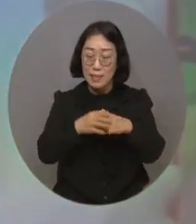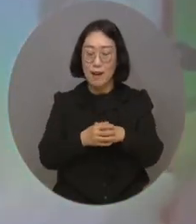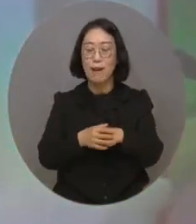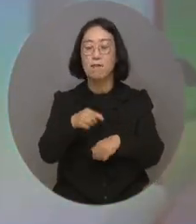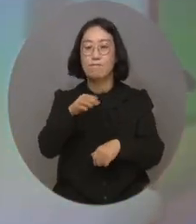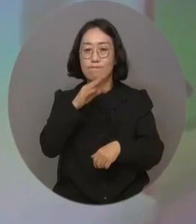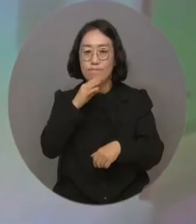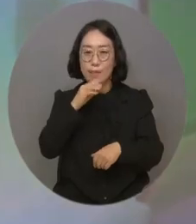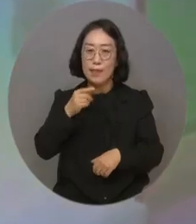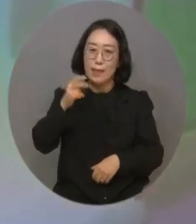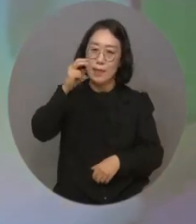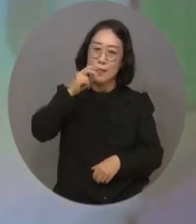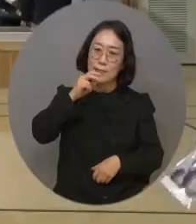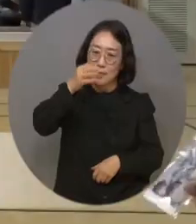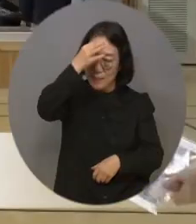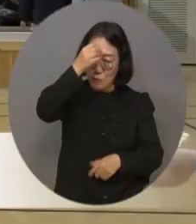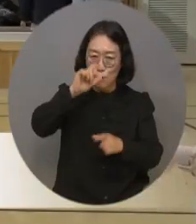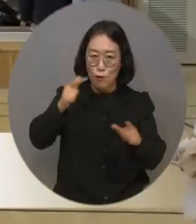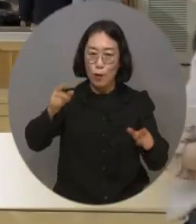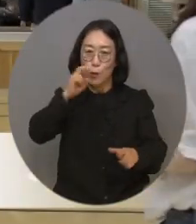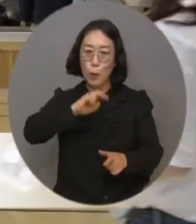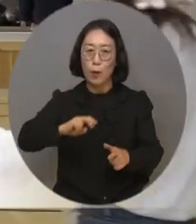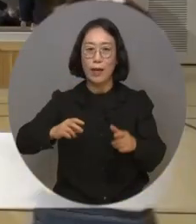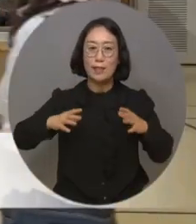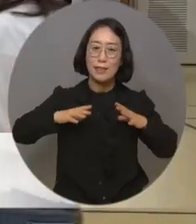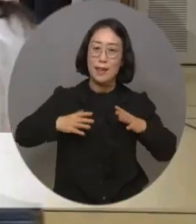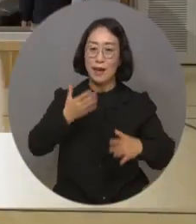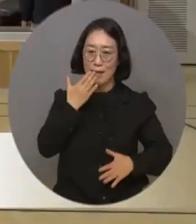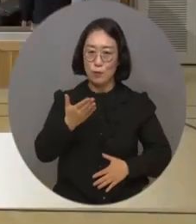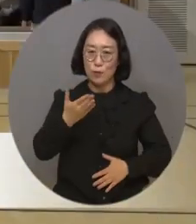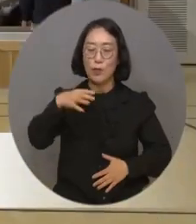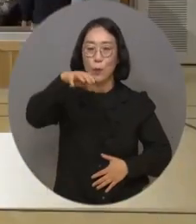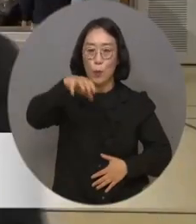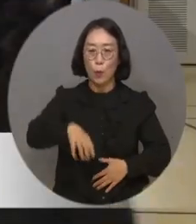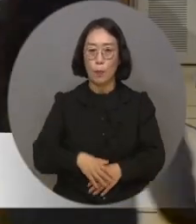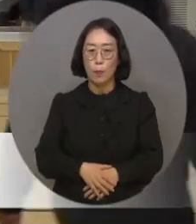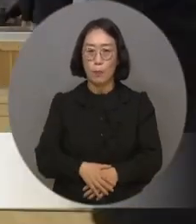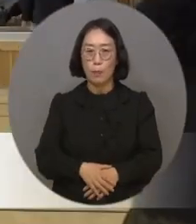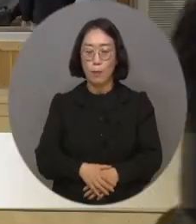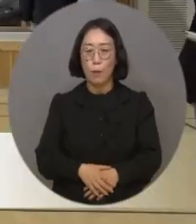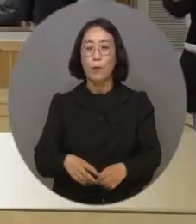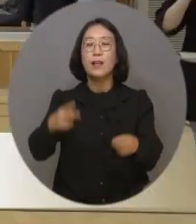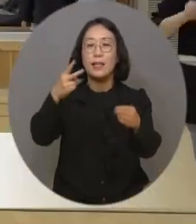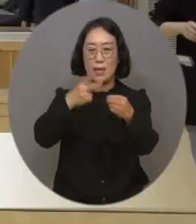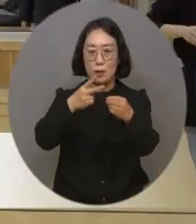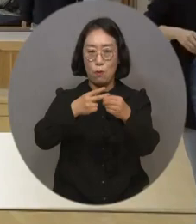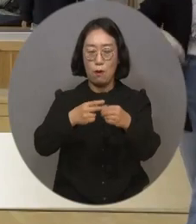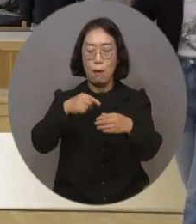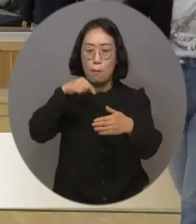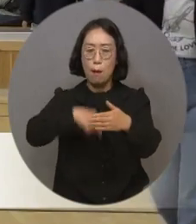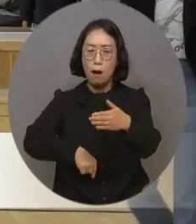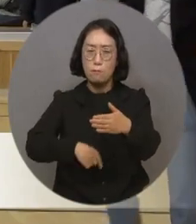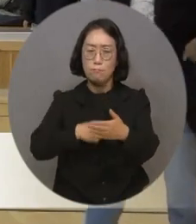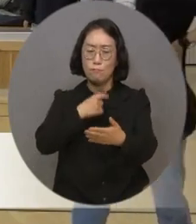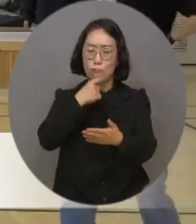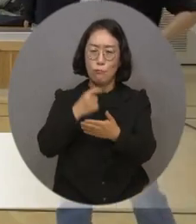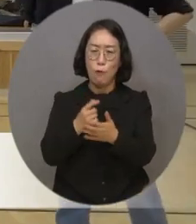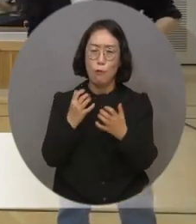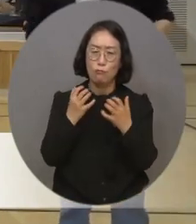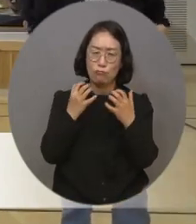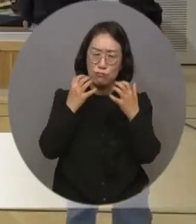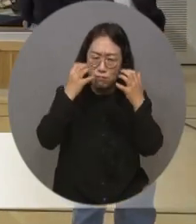있는 기회를 늘려가고 있습니다. 이회를 개최했는데요. 뭐 마음이 너무 울컥하고